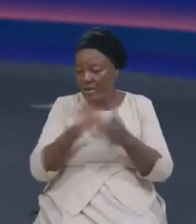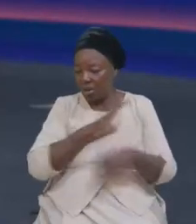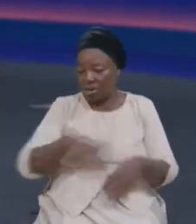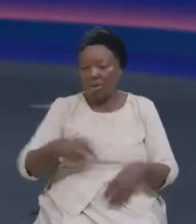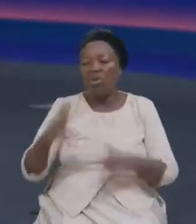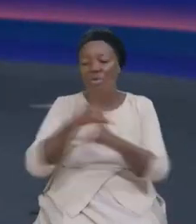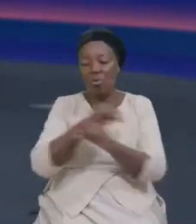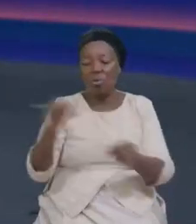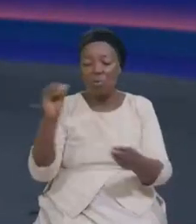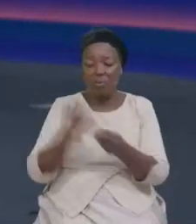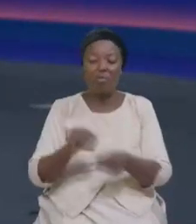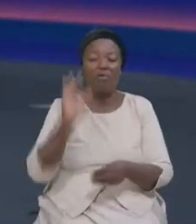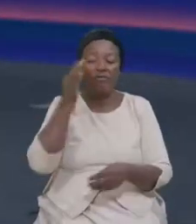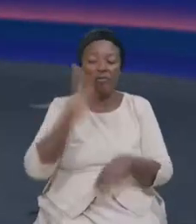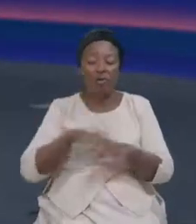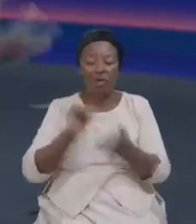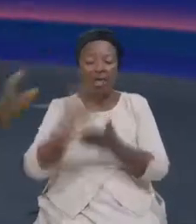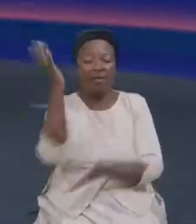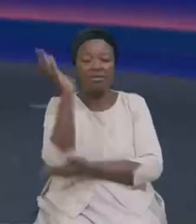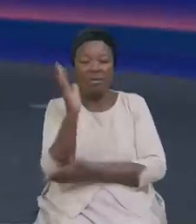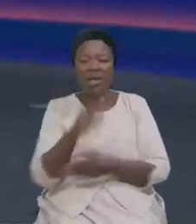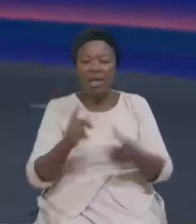plus jamais de ton fruit.